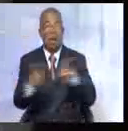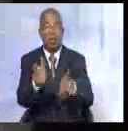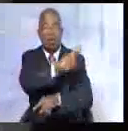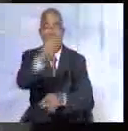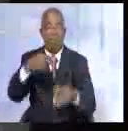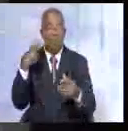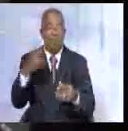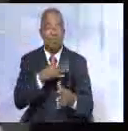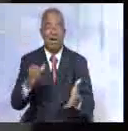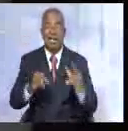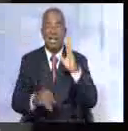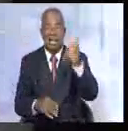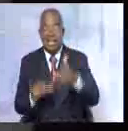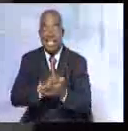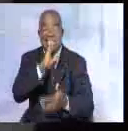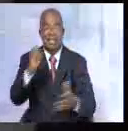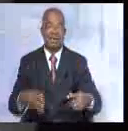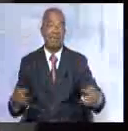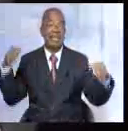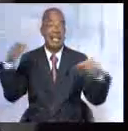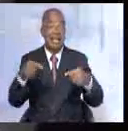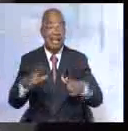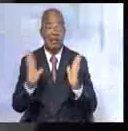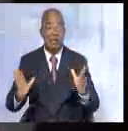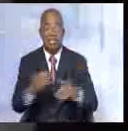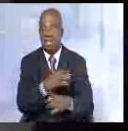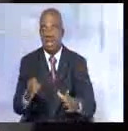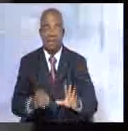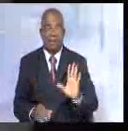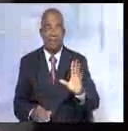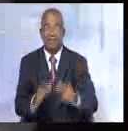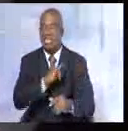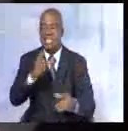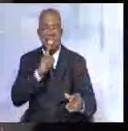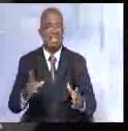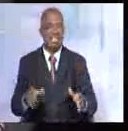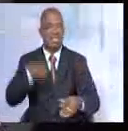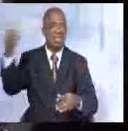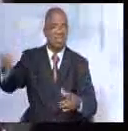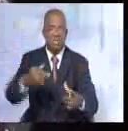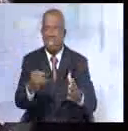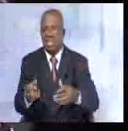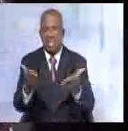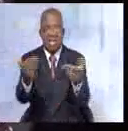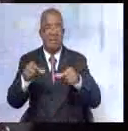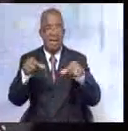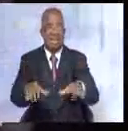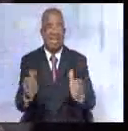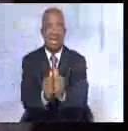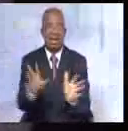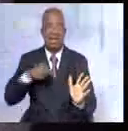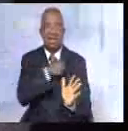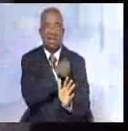voyez, cet homme est un combattant et il ne va nulle part dans l'immédiat. Il est déterminé à rester avec nous.